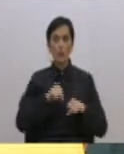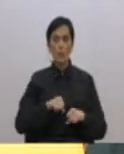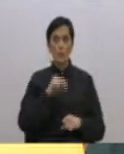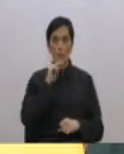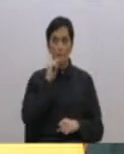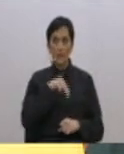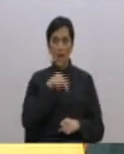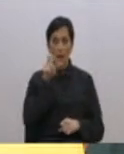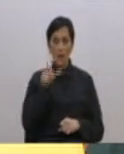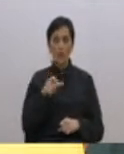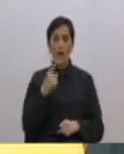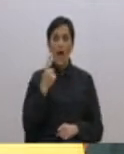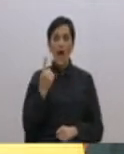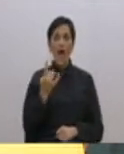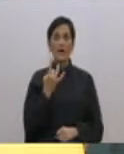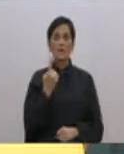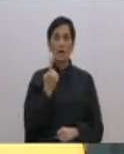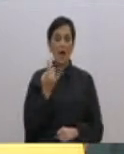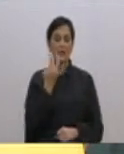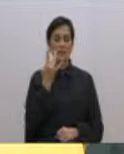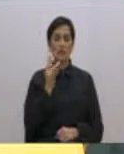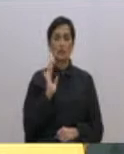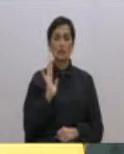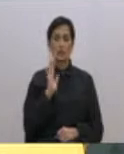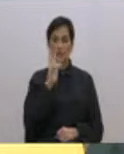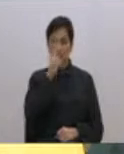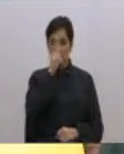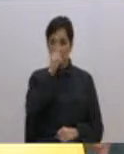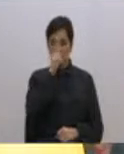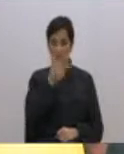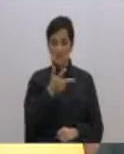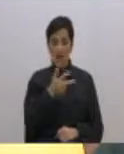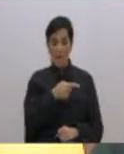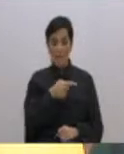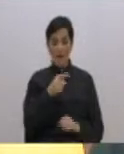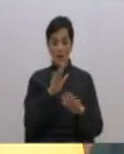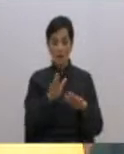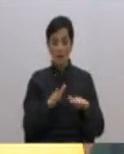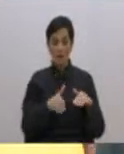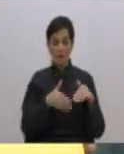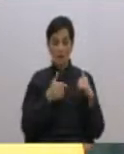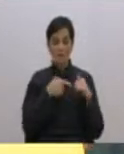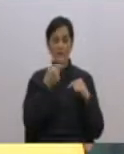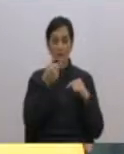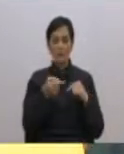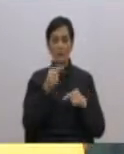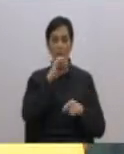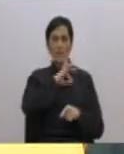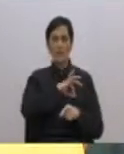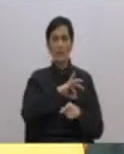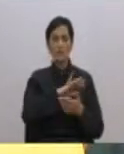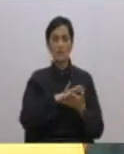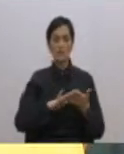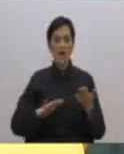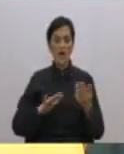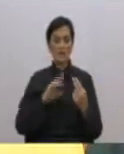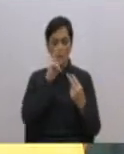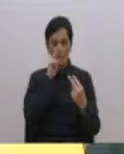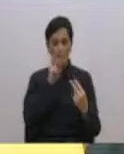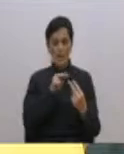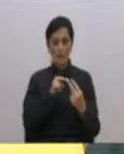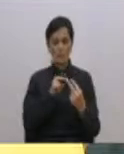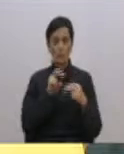ექნება უფლება ერთხელ, ერთჯერადად 3 თვის გასვლის შემდეგ ისარგებლოს ხანგრძლივი პაემის